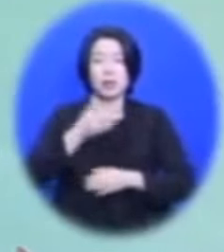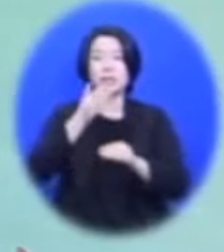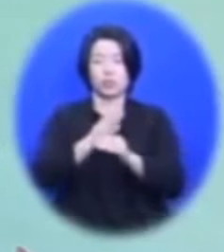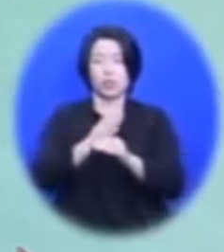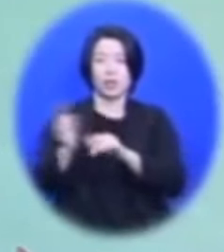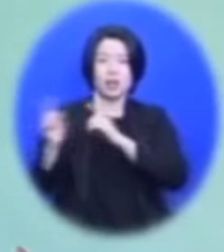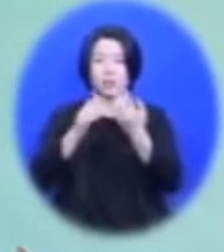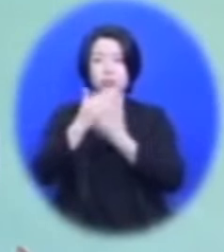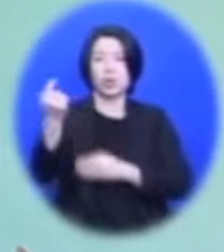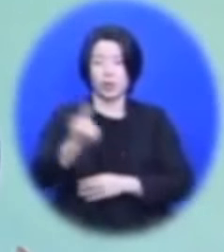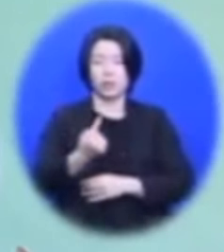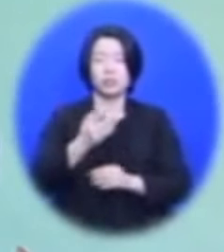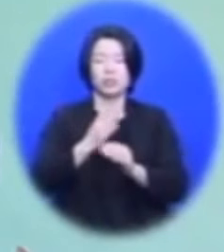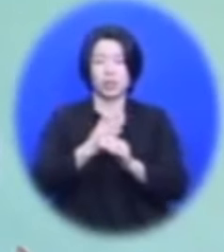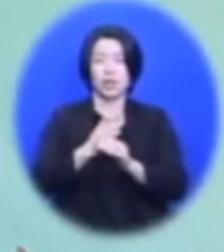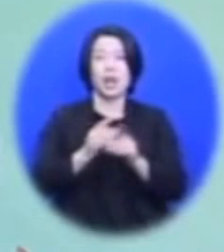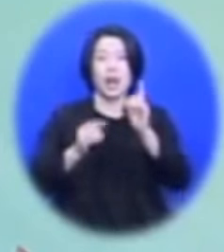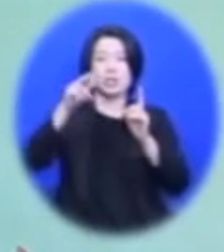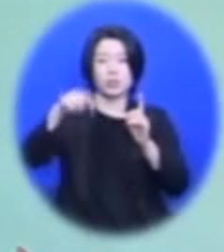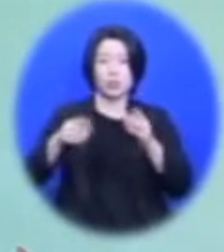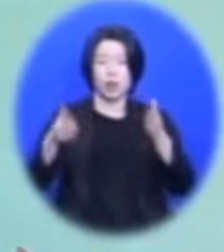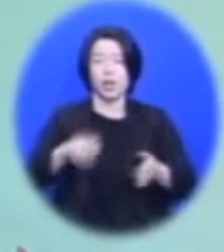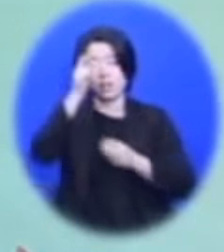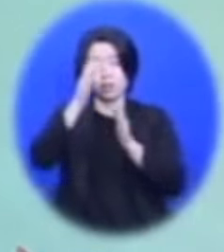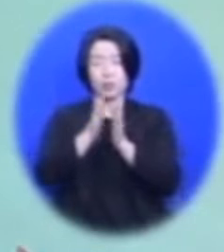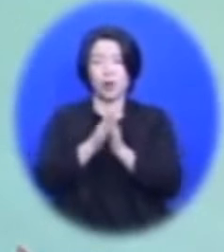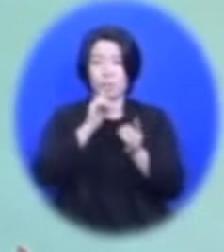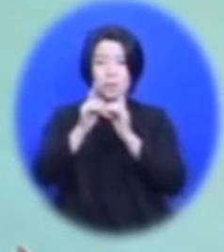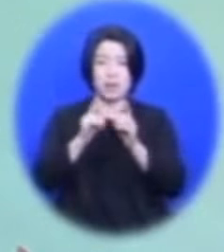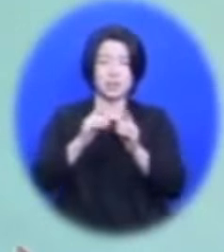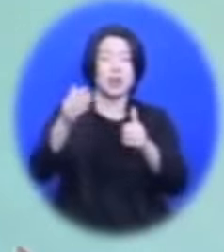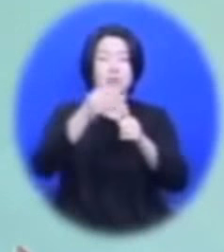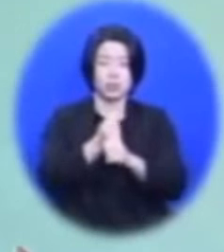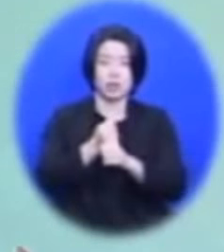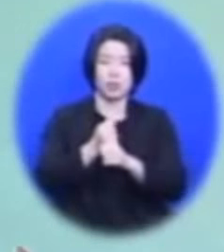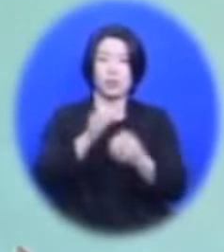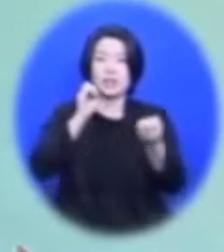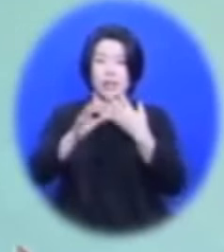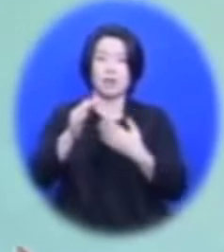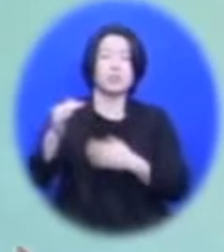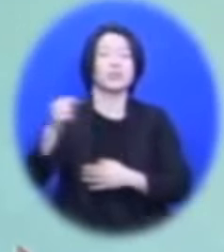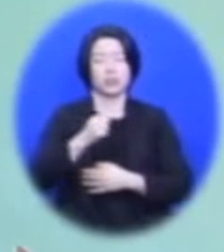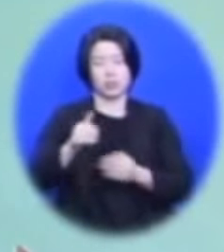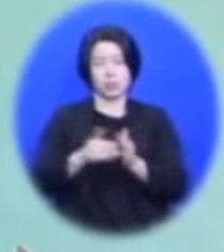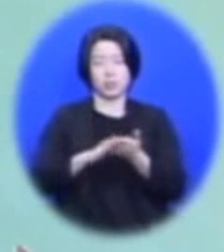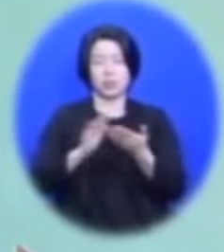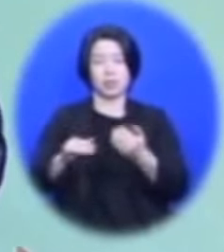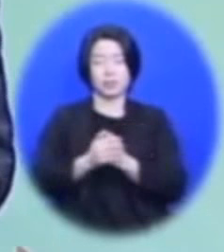왔다가 그만 한 주간 동안 기도하고 말씀을 붙잡고 답을 얻으셨다는 겁니다.